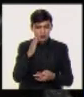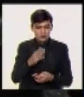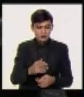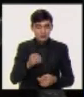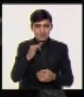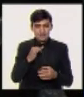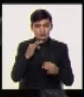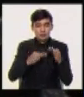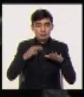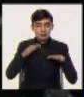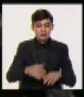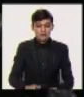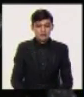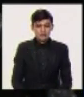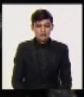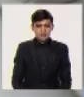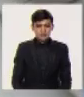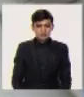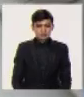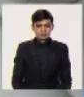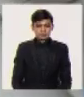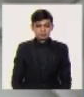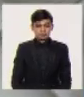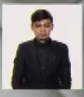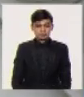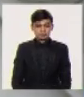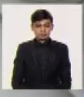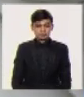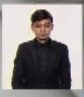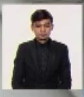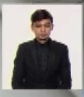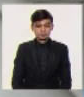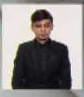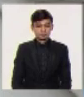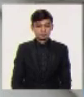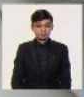ликвидируют в судебном порядке. Индира Кокимова, Евгений Щетников, Усть-Каменогорск.